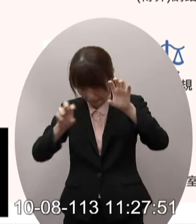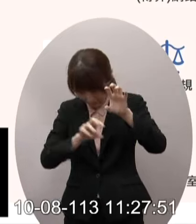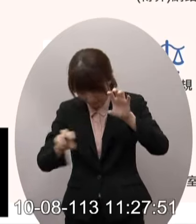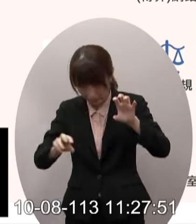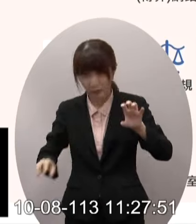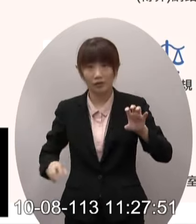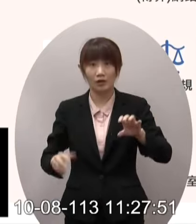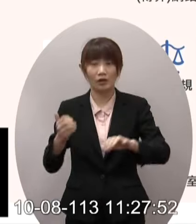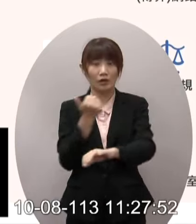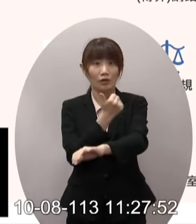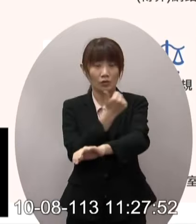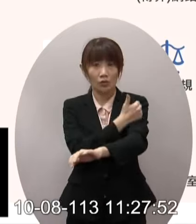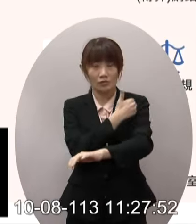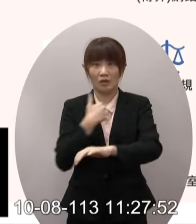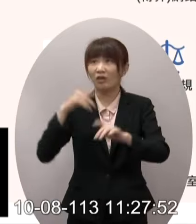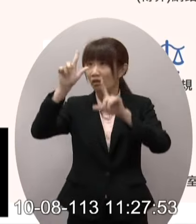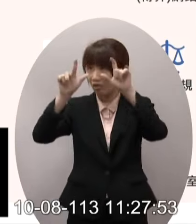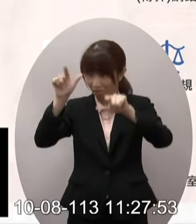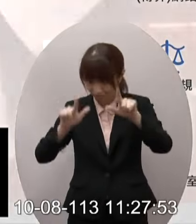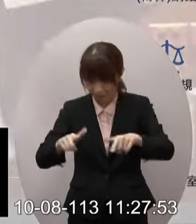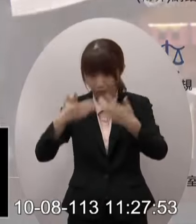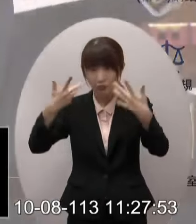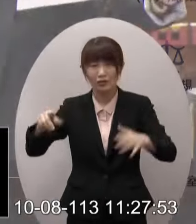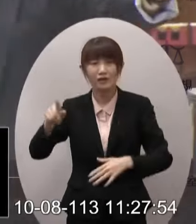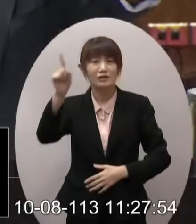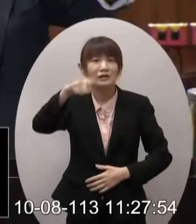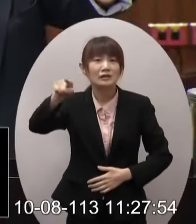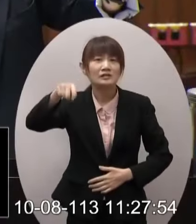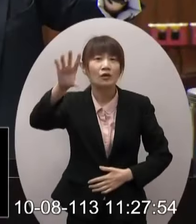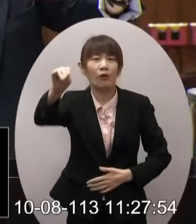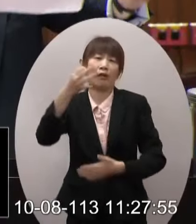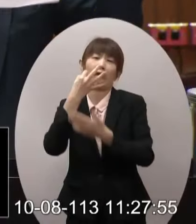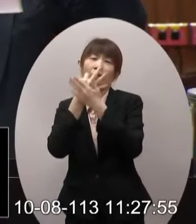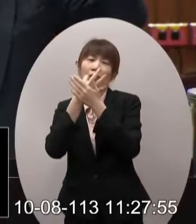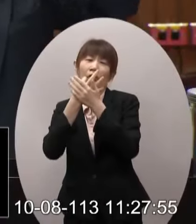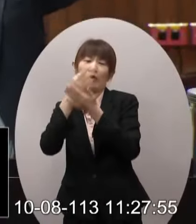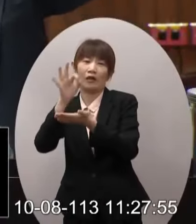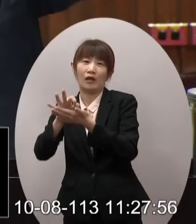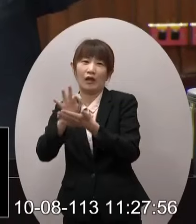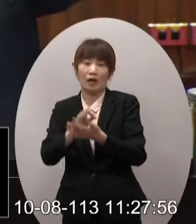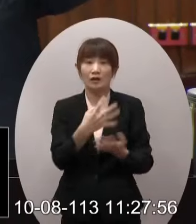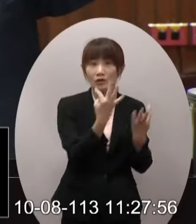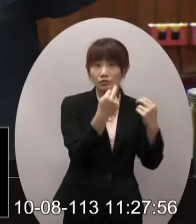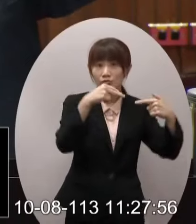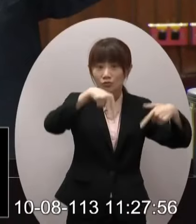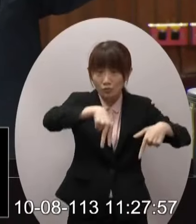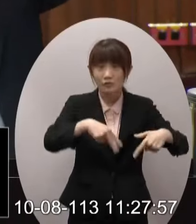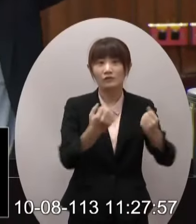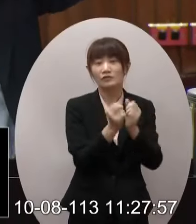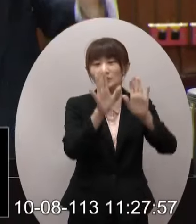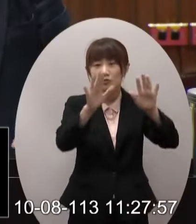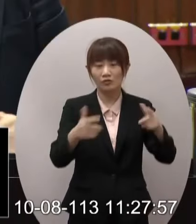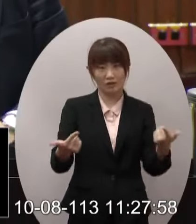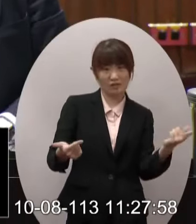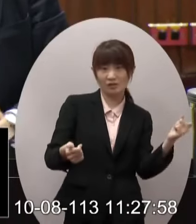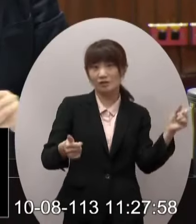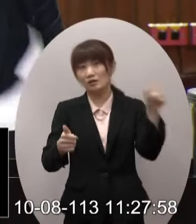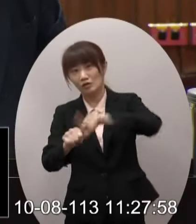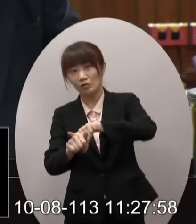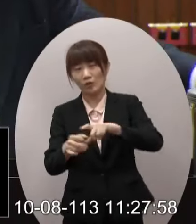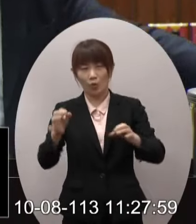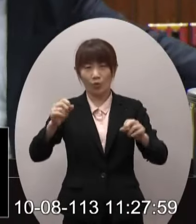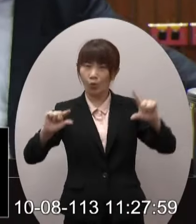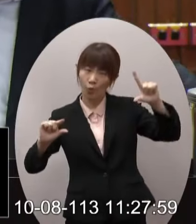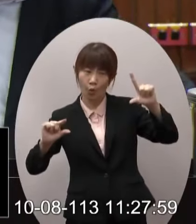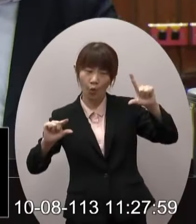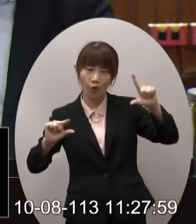这么多，花1000万，这个饭桶数位部花6倍的钱，下面复评如潮。